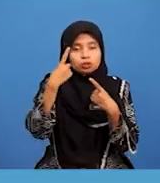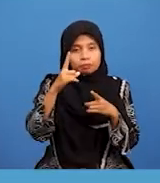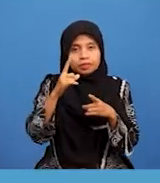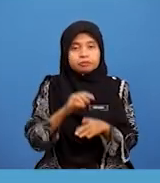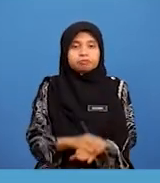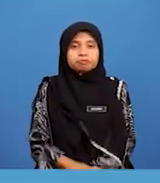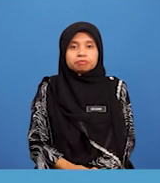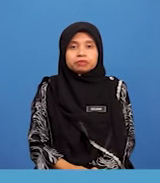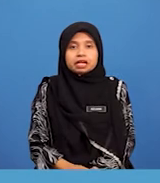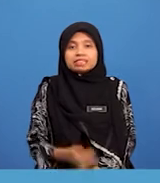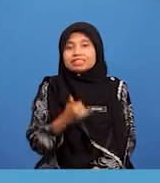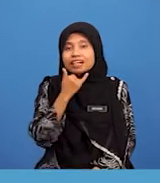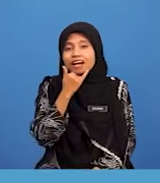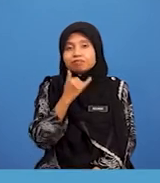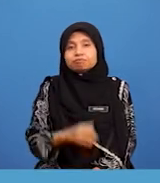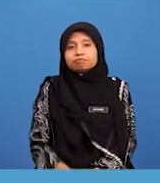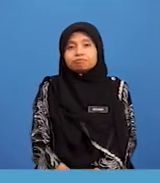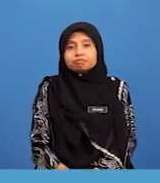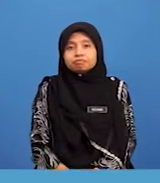Jawapannya adalah salah.